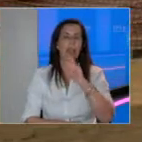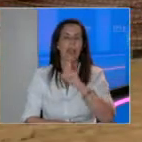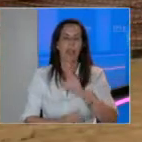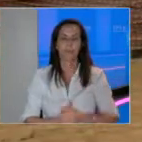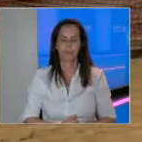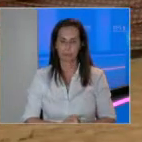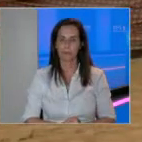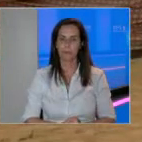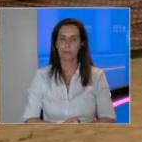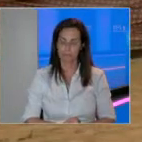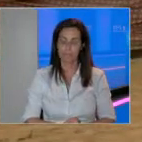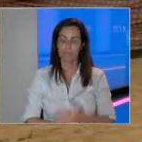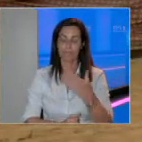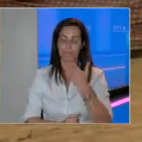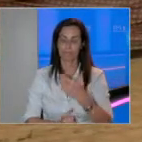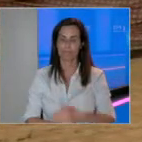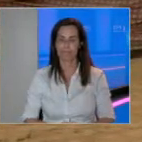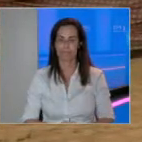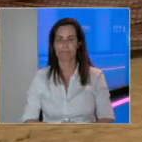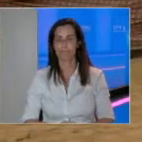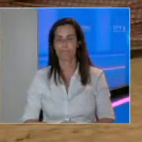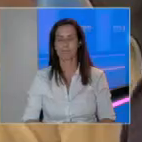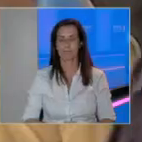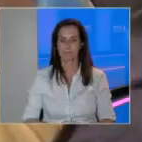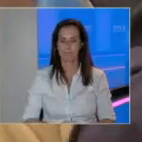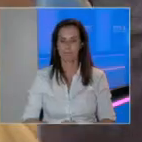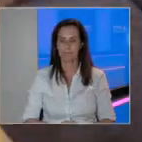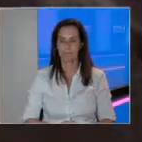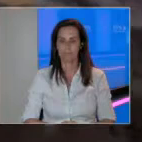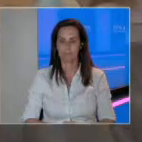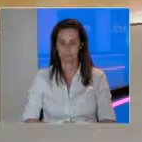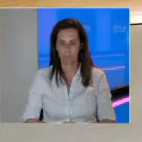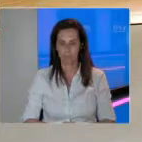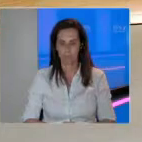תודה רבה. שמור על עצמך שם. בין הקבאיות והשריפות.